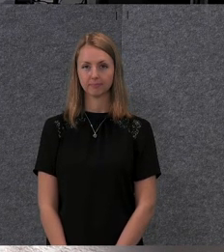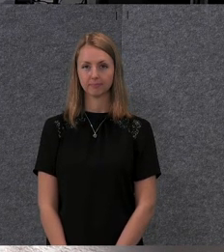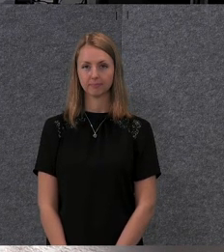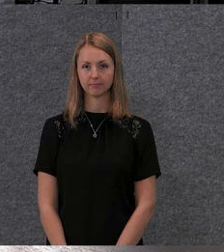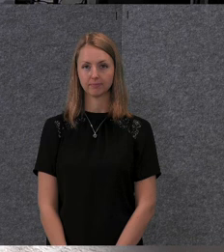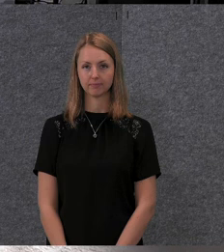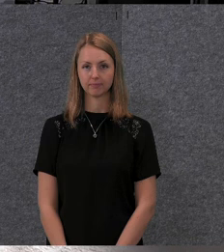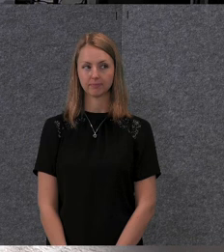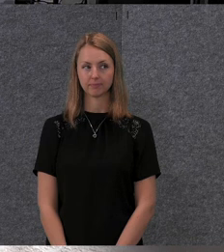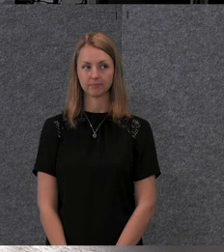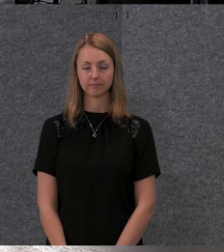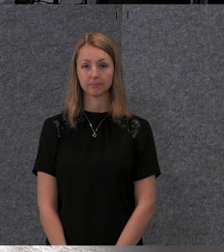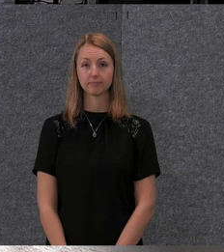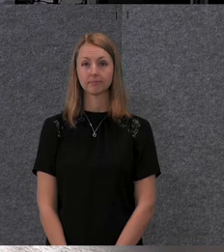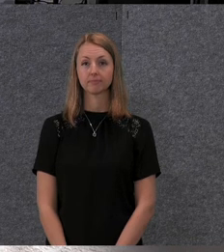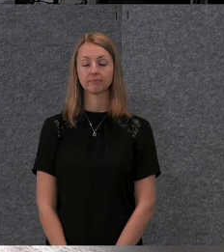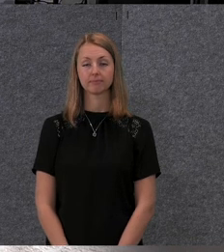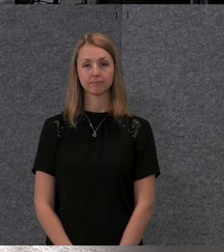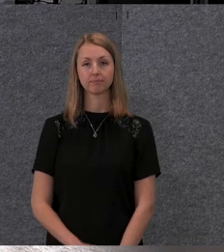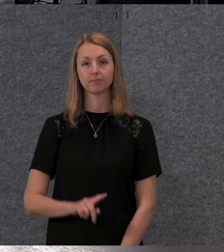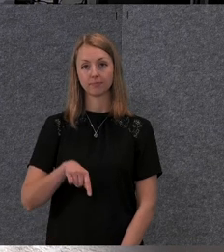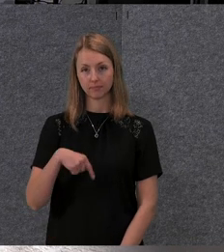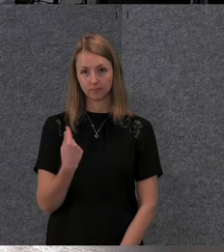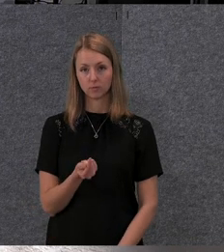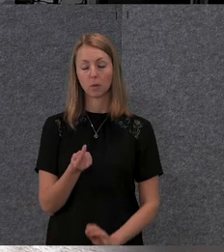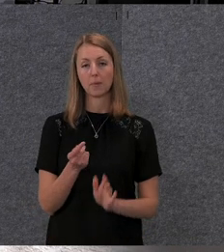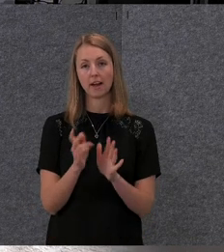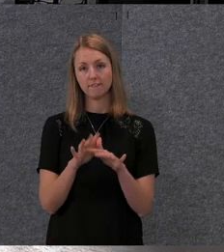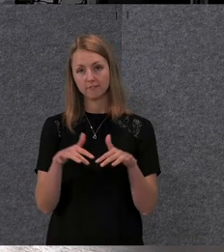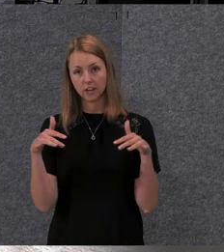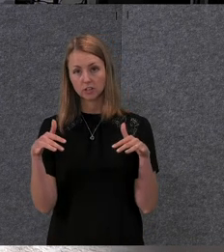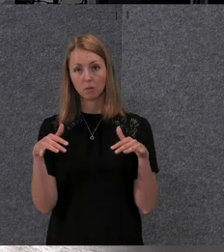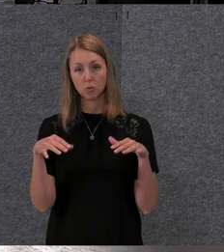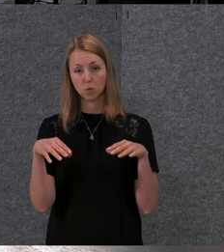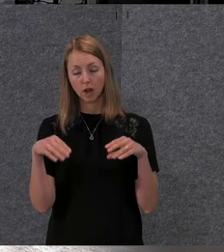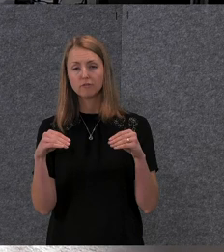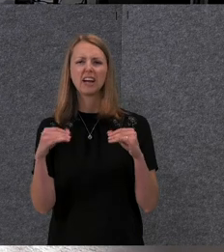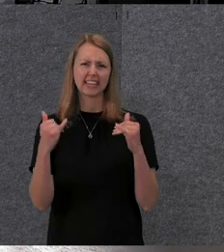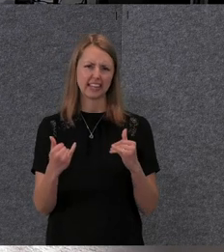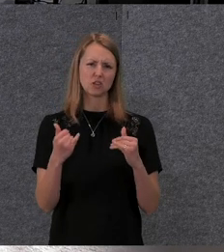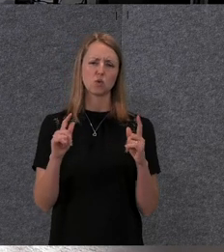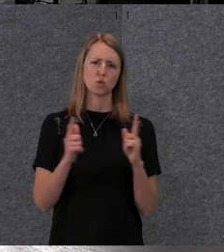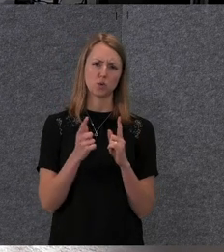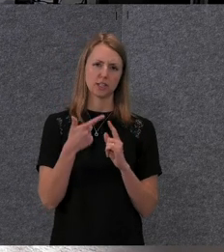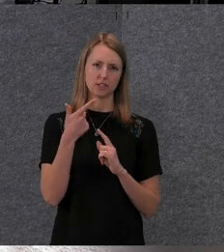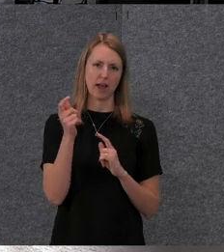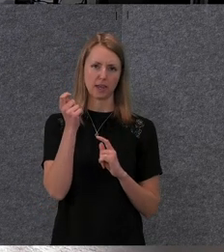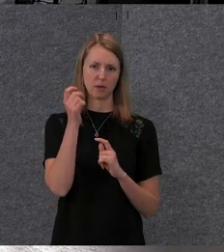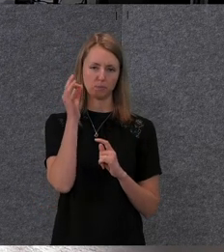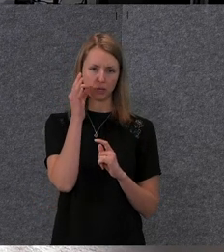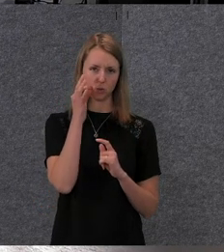Bevor wir jetzt gleich nochmal in die Versammlung einsteigen, würden wir jetzt die Versammlung für 2 Minuten unterbrechen.